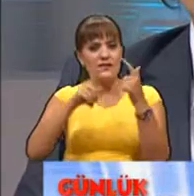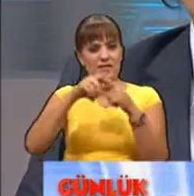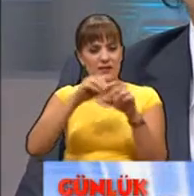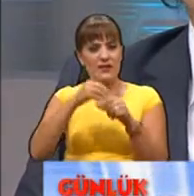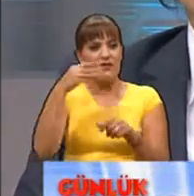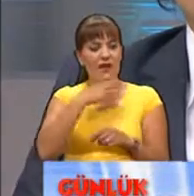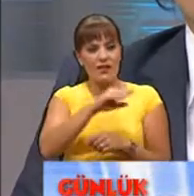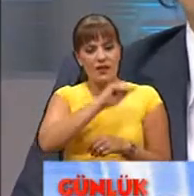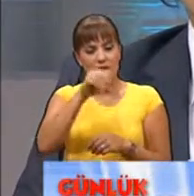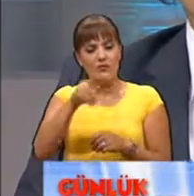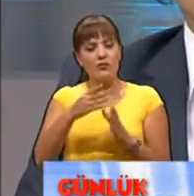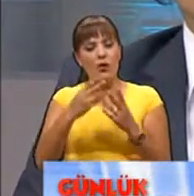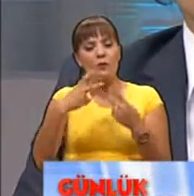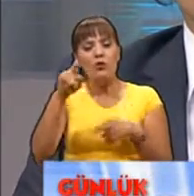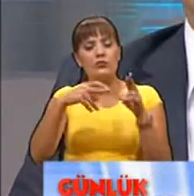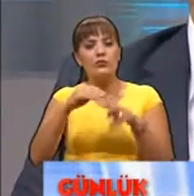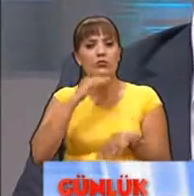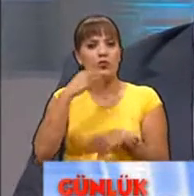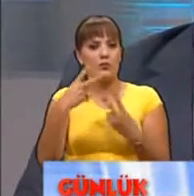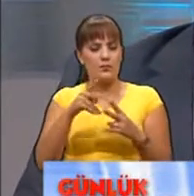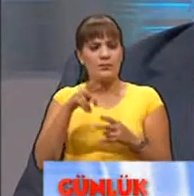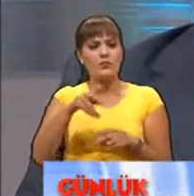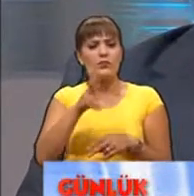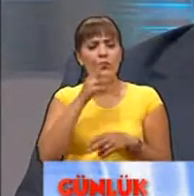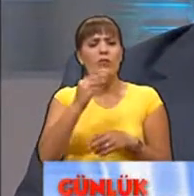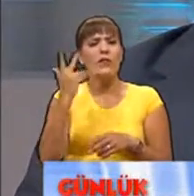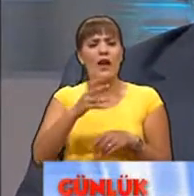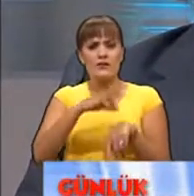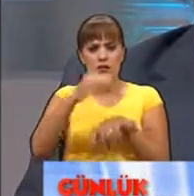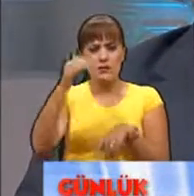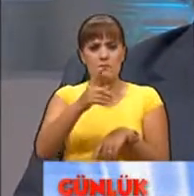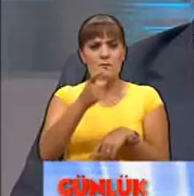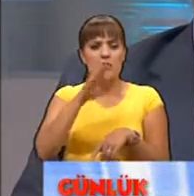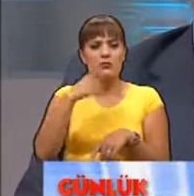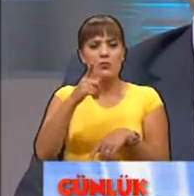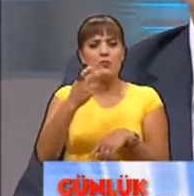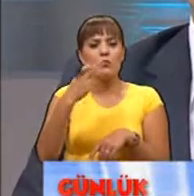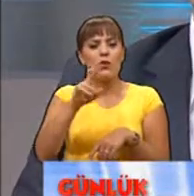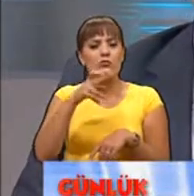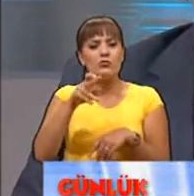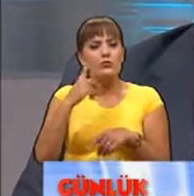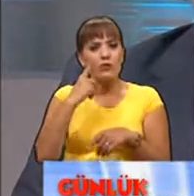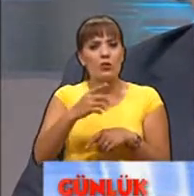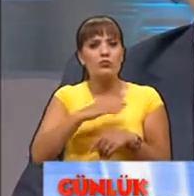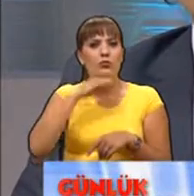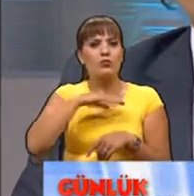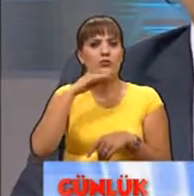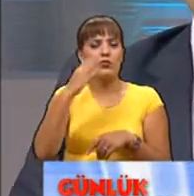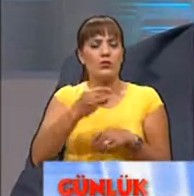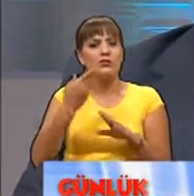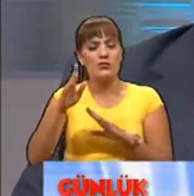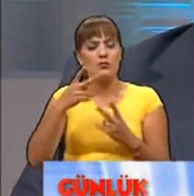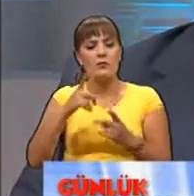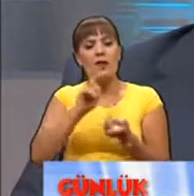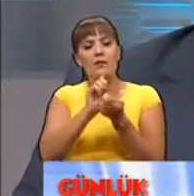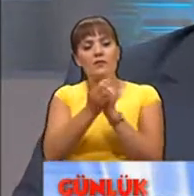doldurabiliyoruz. Hmm. Burada sonuçlar çok hızlı. Hasta geldiğinde bir saat sonra o boşluklar donmuş bir şekilde çıkabiliyor. Hmm.